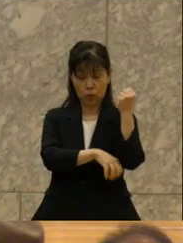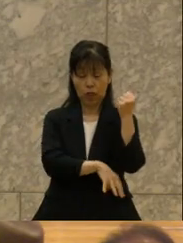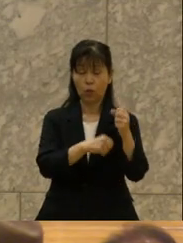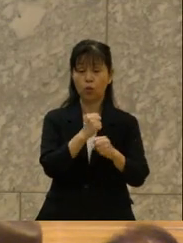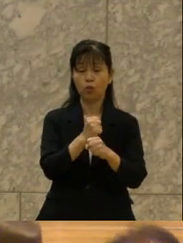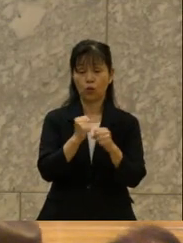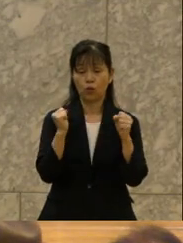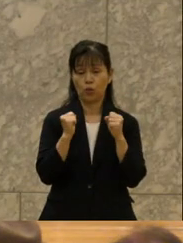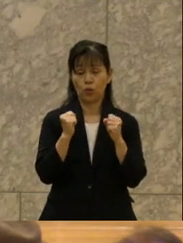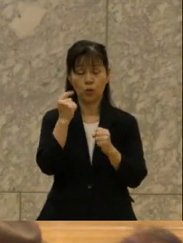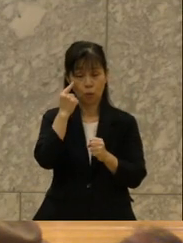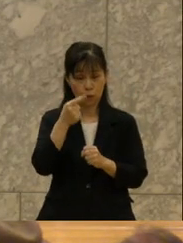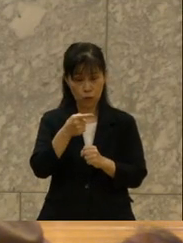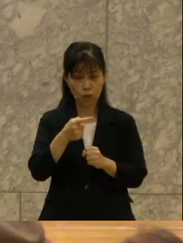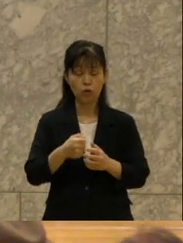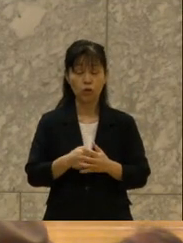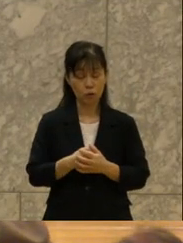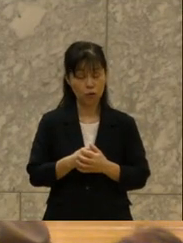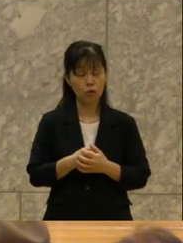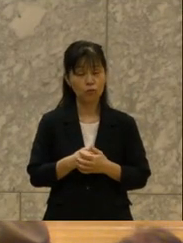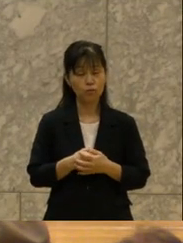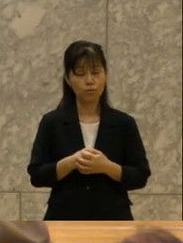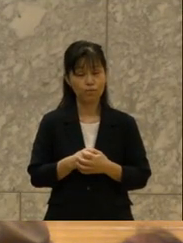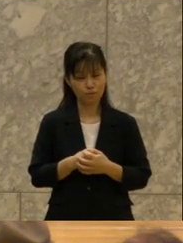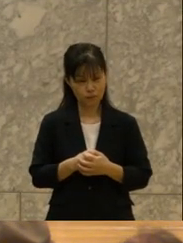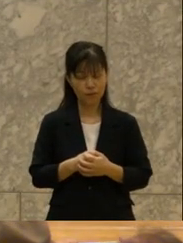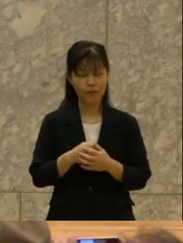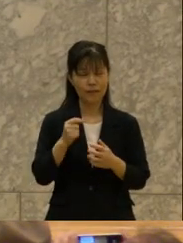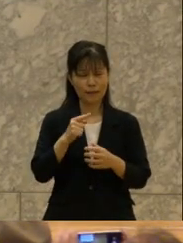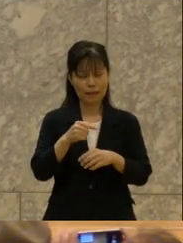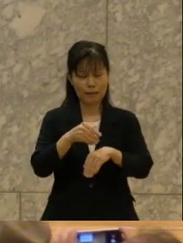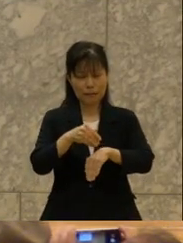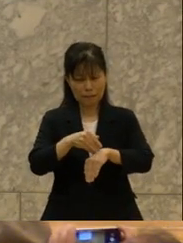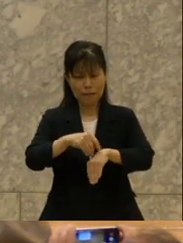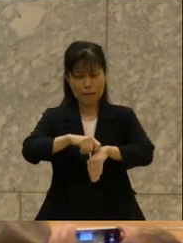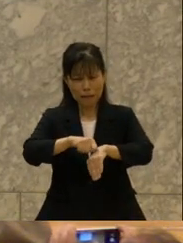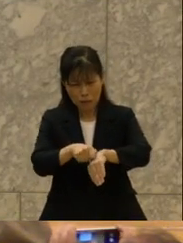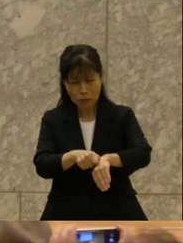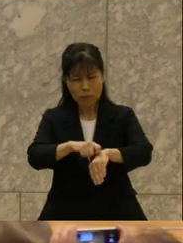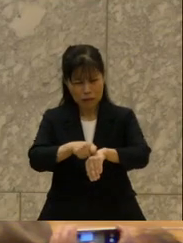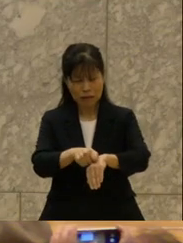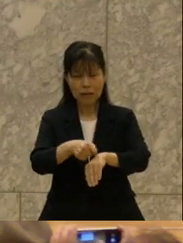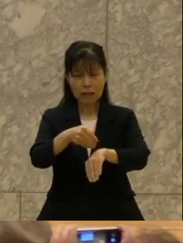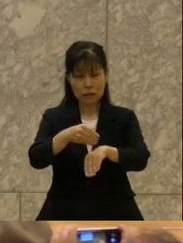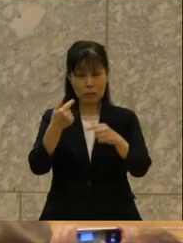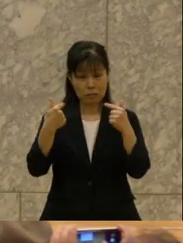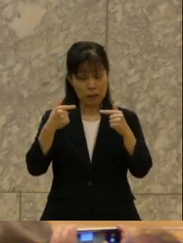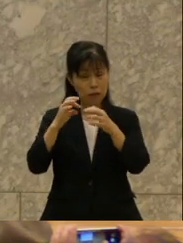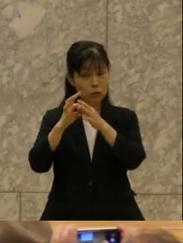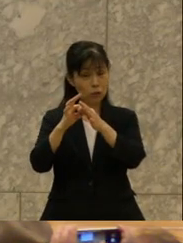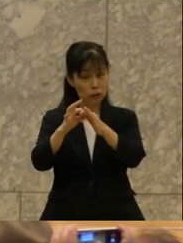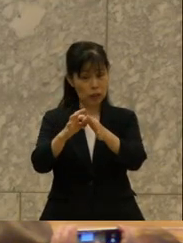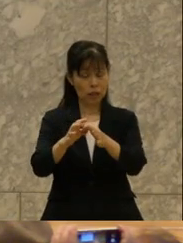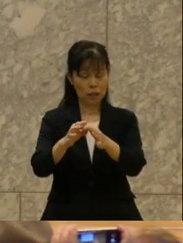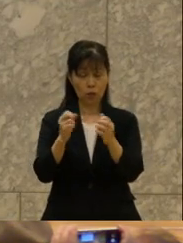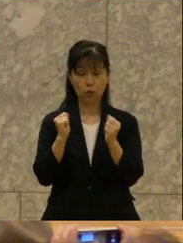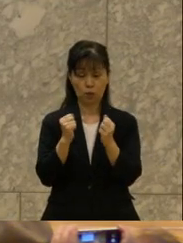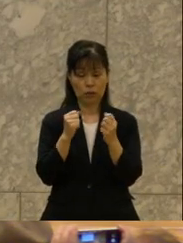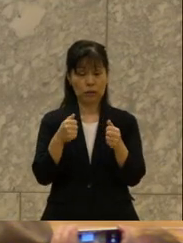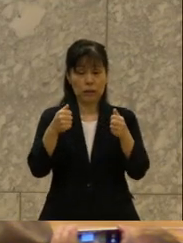単年金ってもうなんかあの泥臭いというか結構きつい練習が毎日続いて試合もない中で